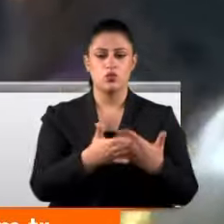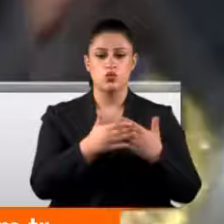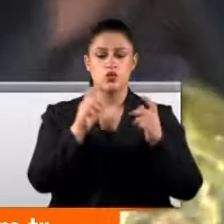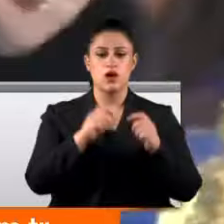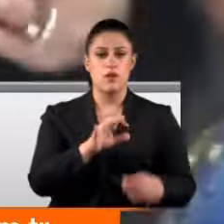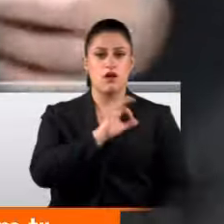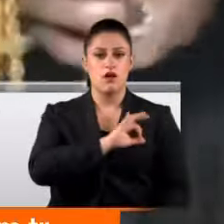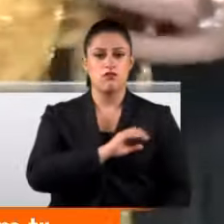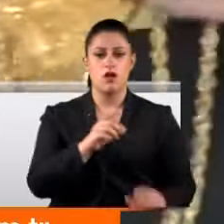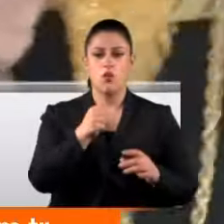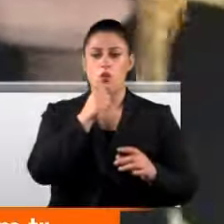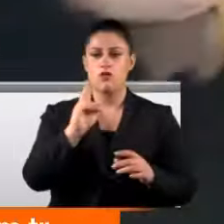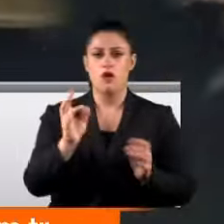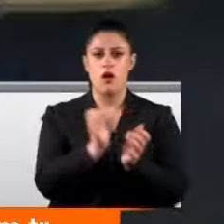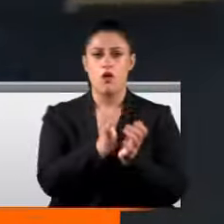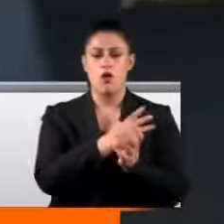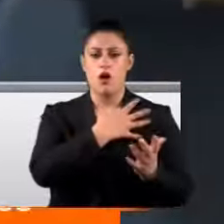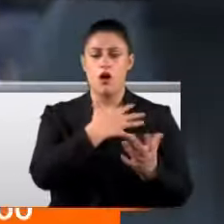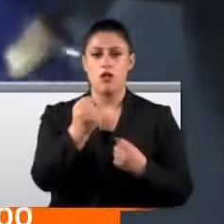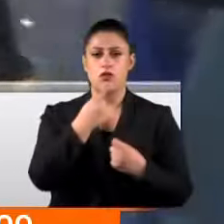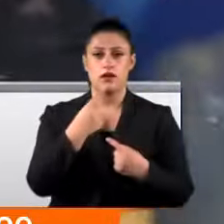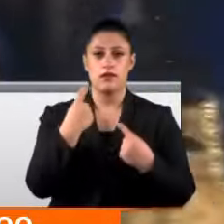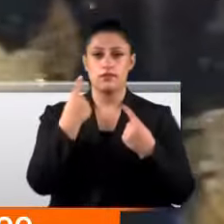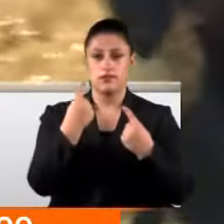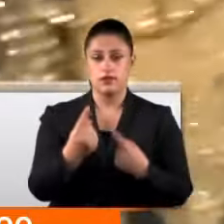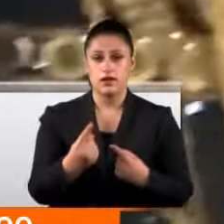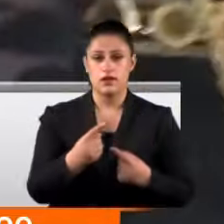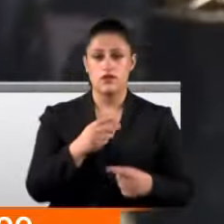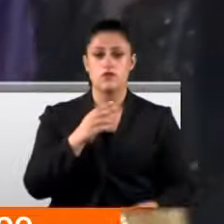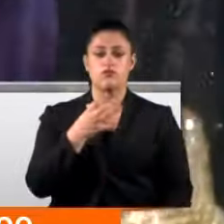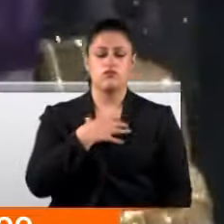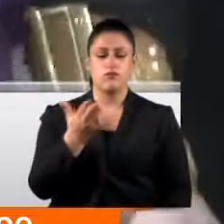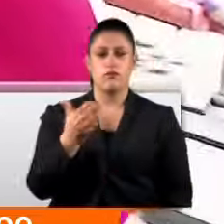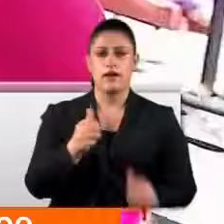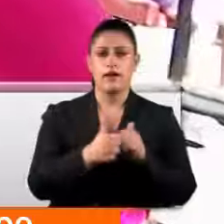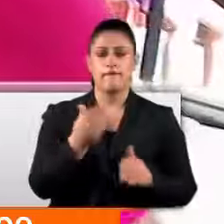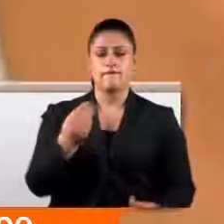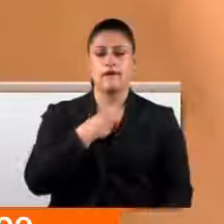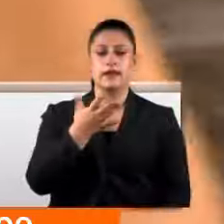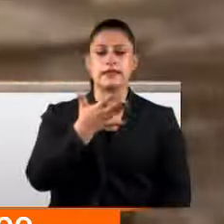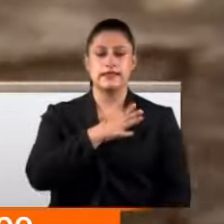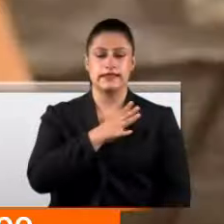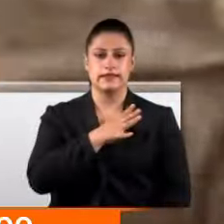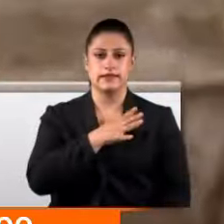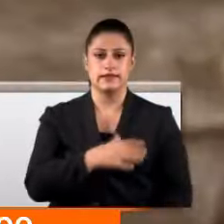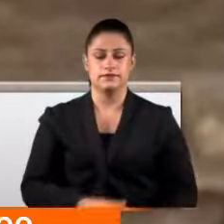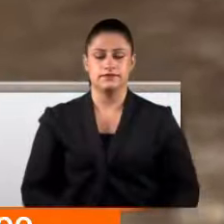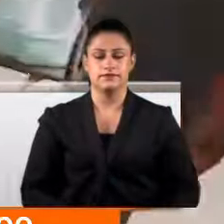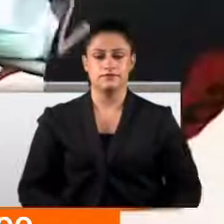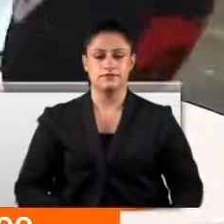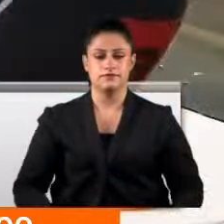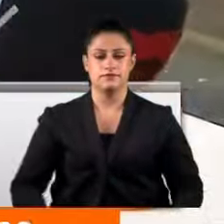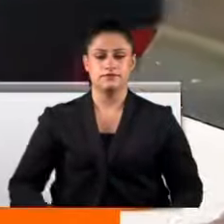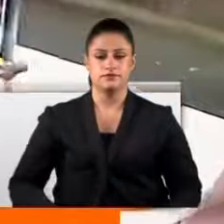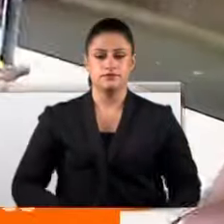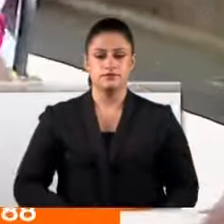altınların damadın ailesi tarafından alındığını iddia ederek kendisine verilmesini istedi. Gelinin. Peki sizin düğünde nasıl oldu takılar?